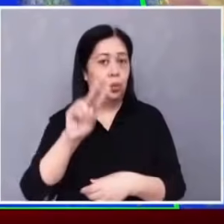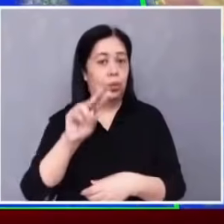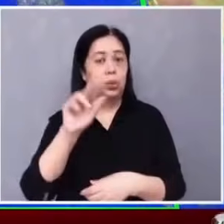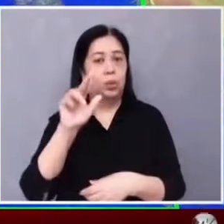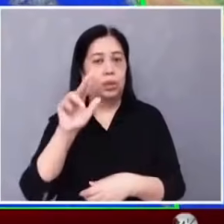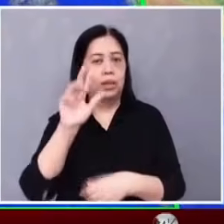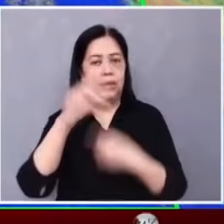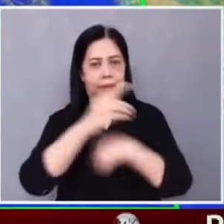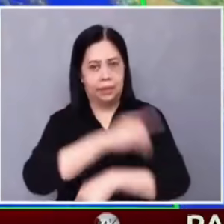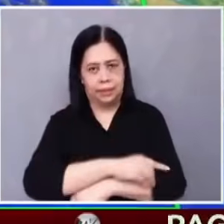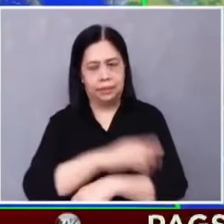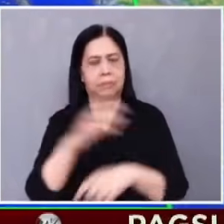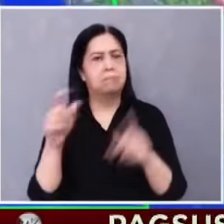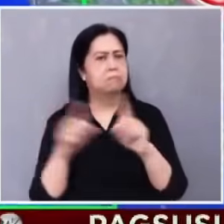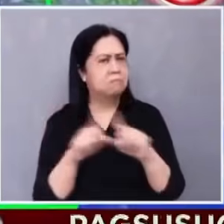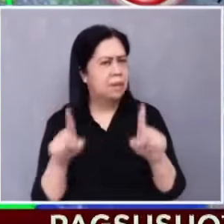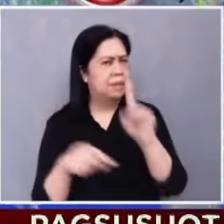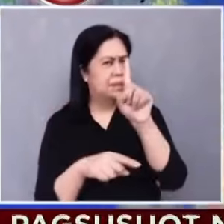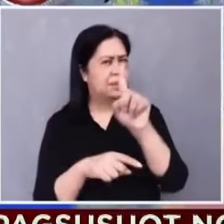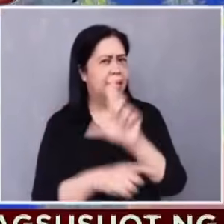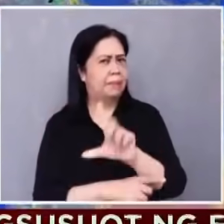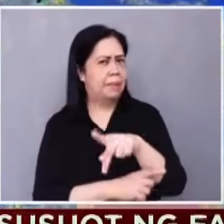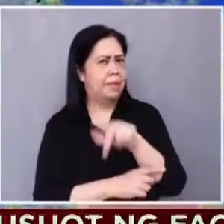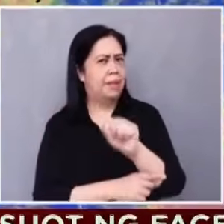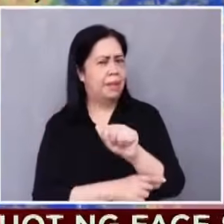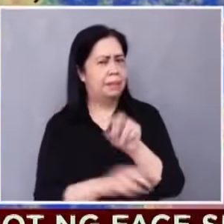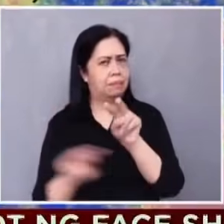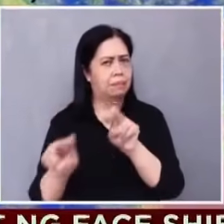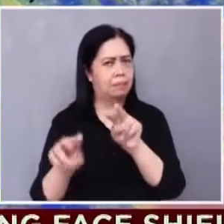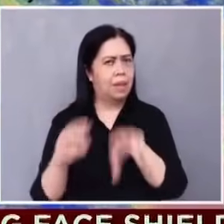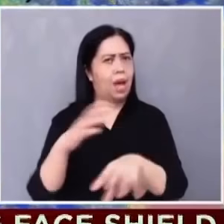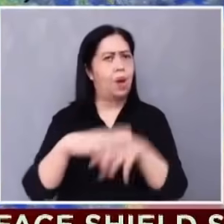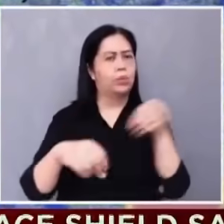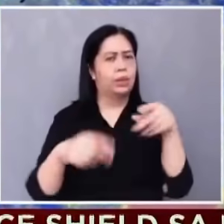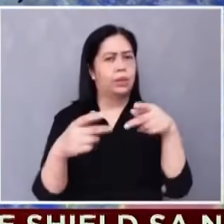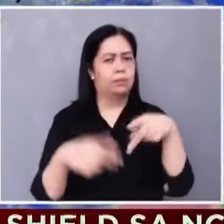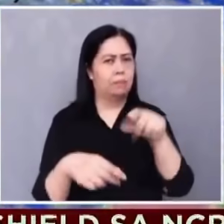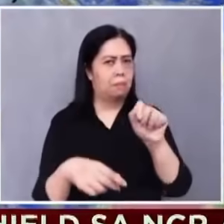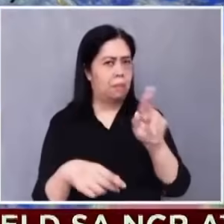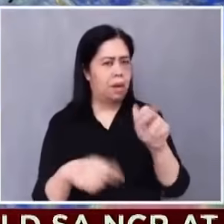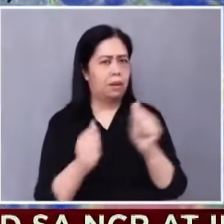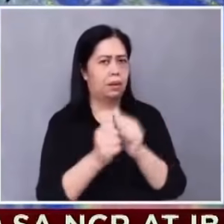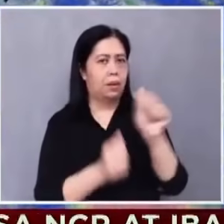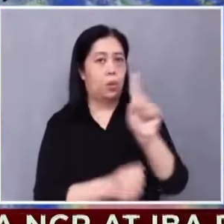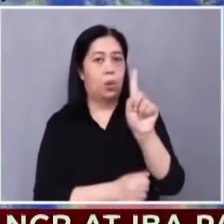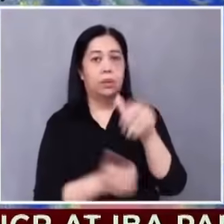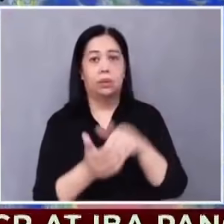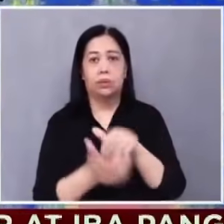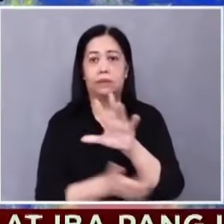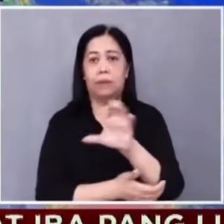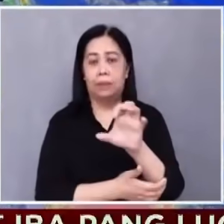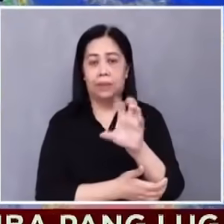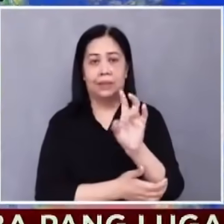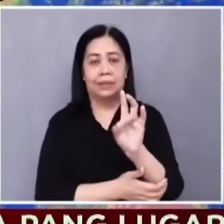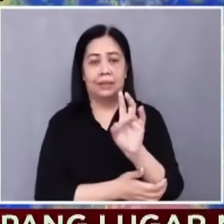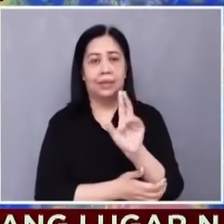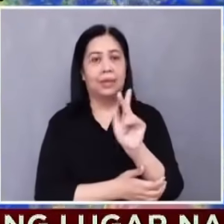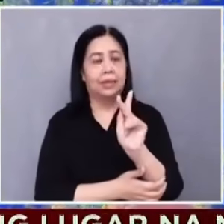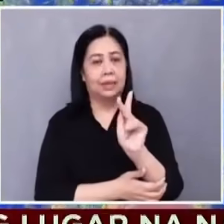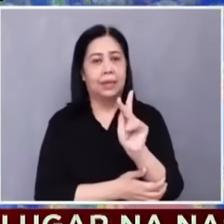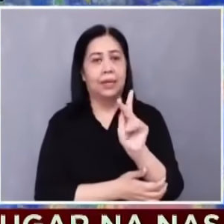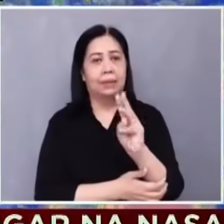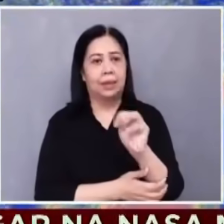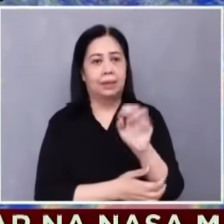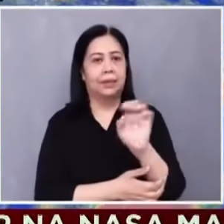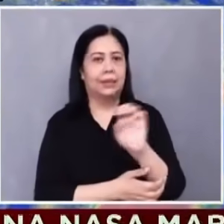2 hanggang 3 araw. Pero may isang low pressure area na nasa labas ng PAR na nasa layong 1,570 kilometers silangan